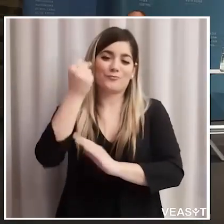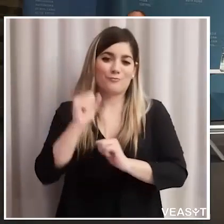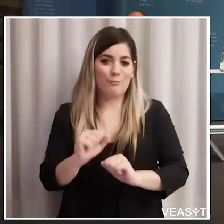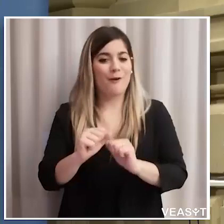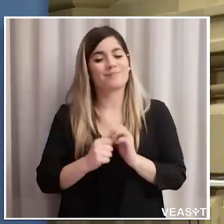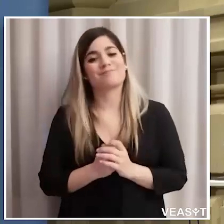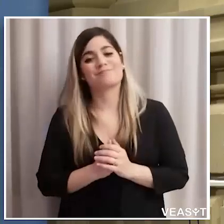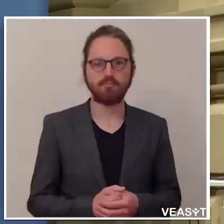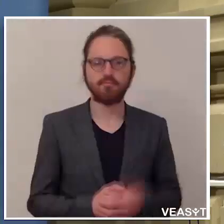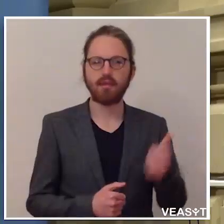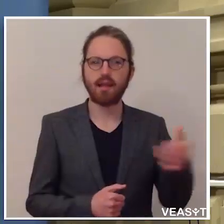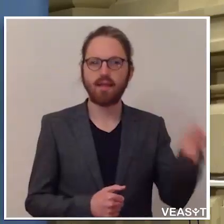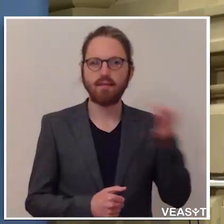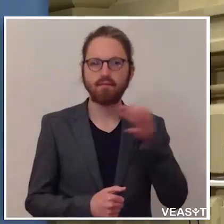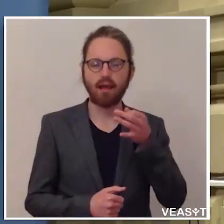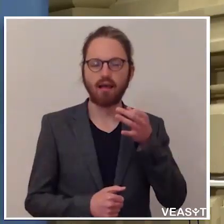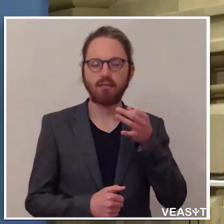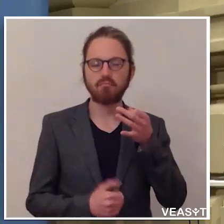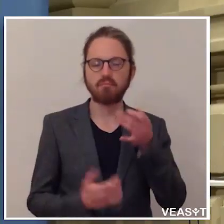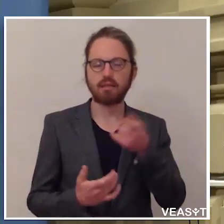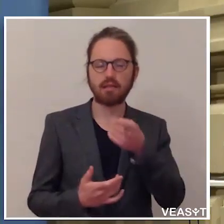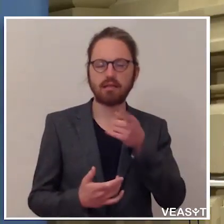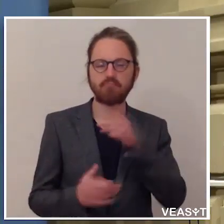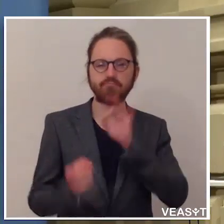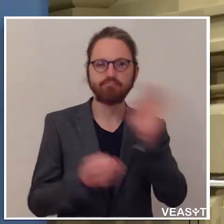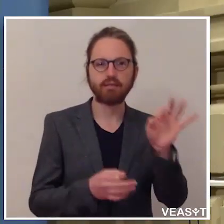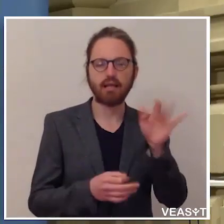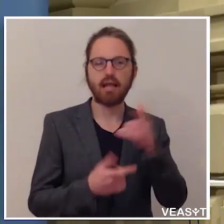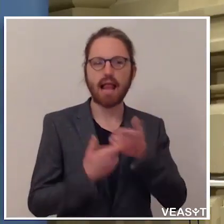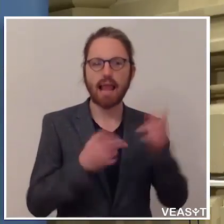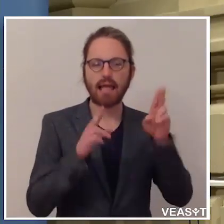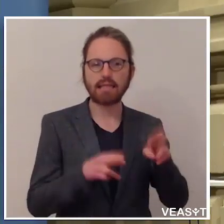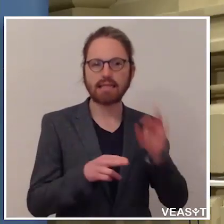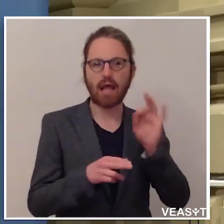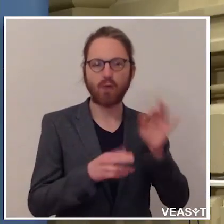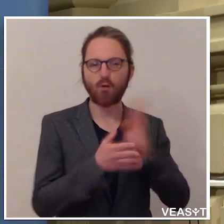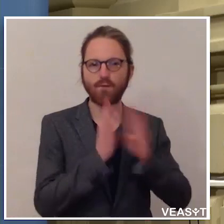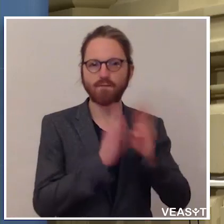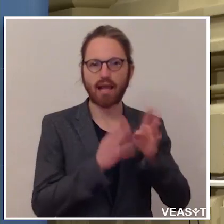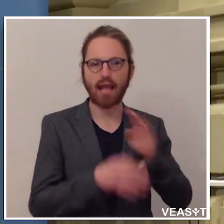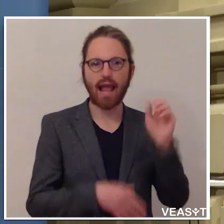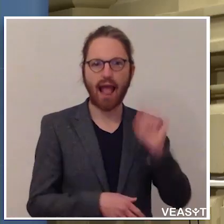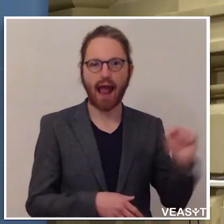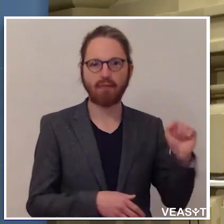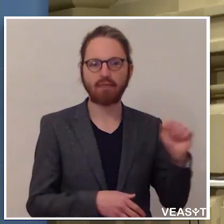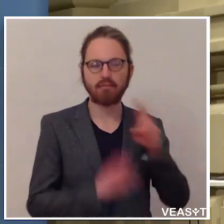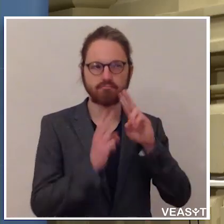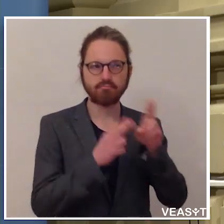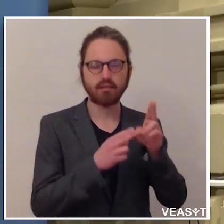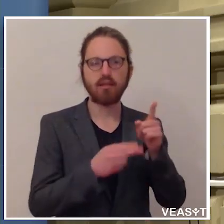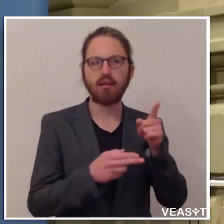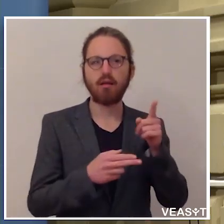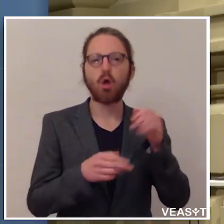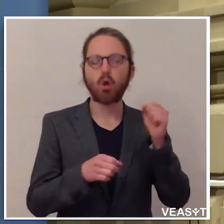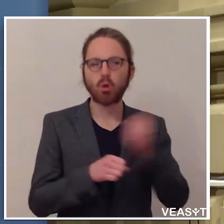Eine Frage ist wahrscheinlich an Mobilitätslandesrat Daniel Alfreider gerichtet, nämlich werden trotz der